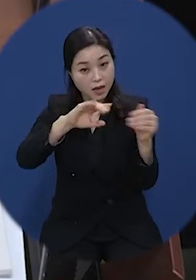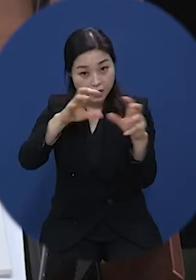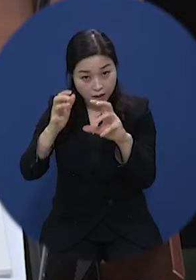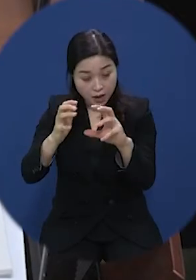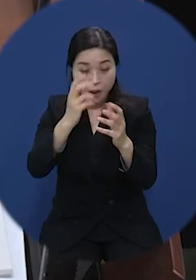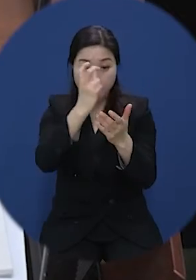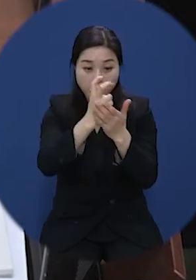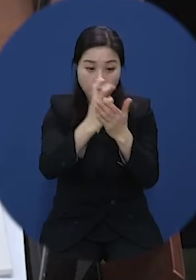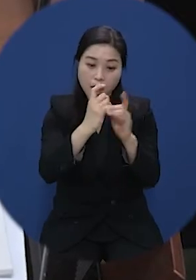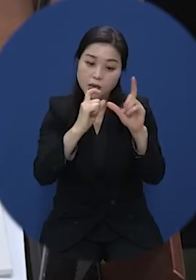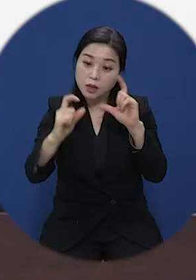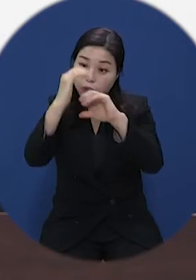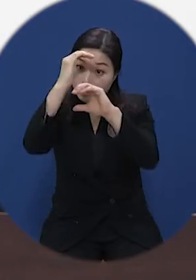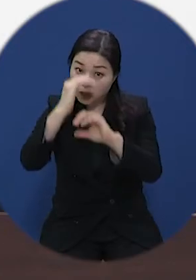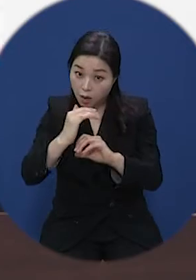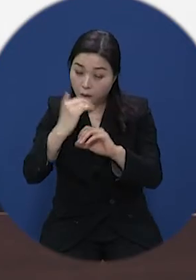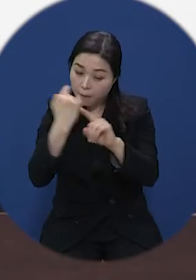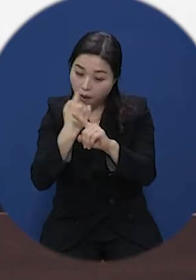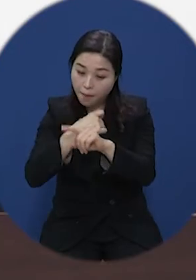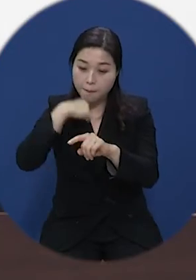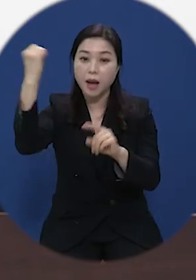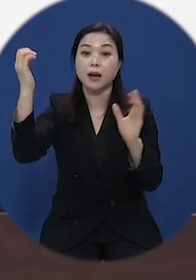개정 조례안을 통과시켰습니다.